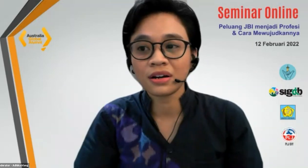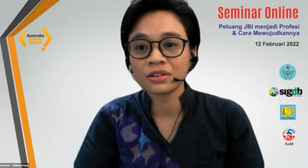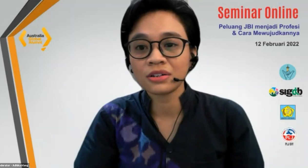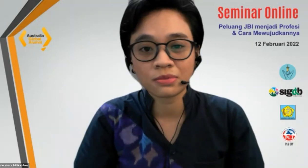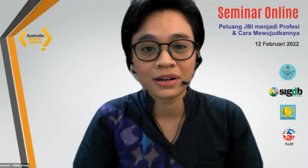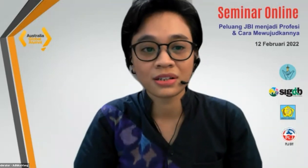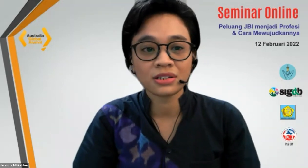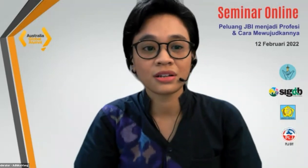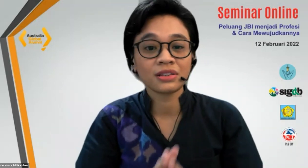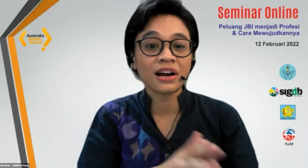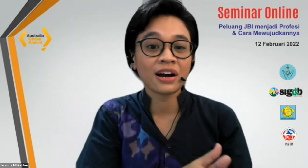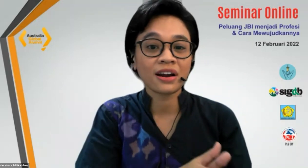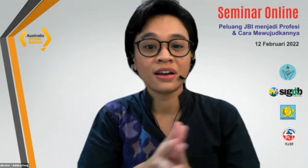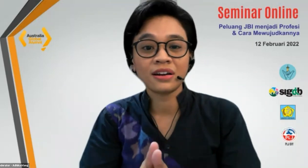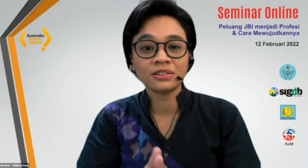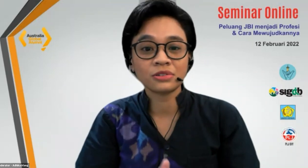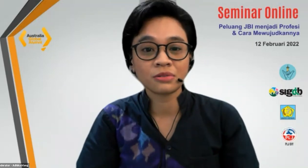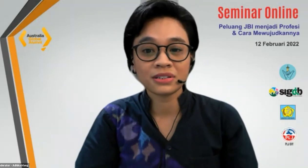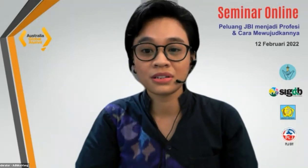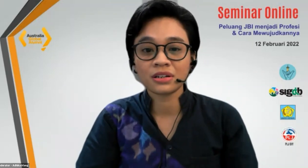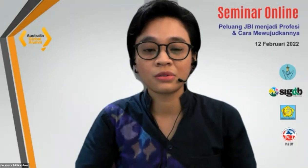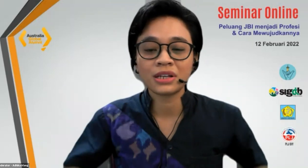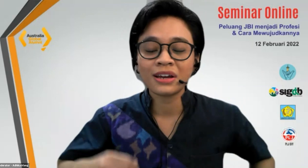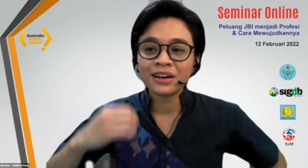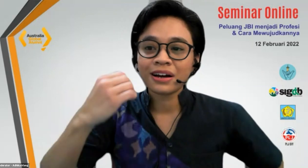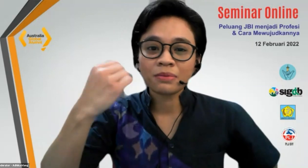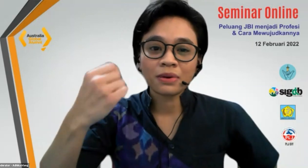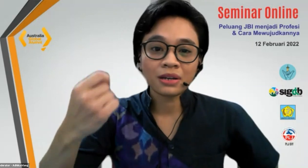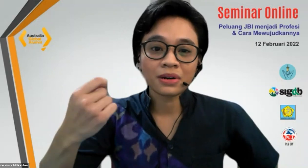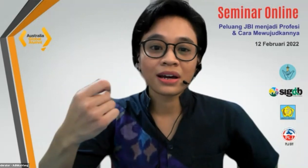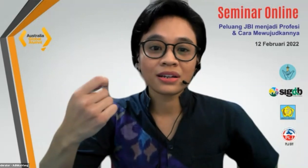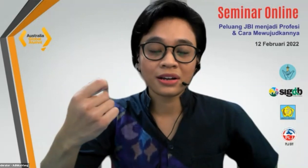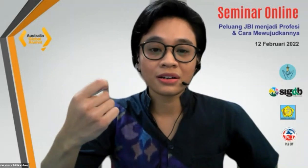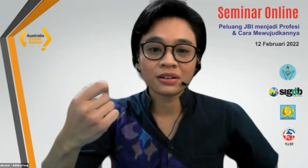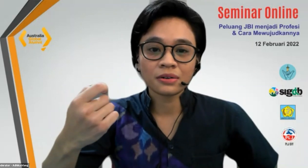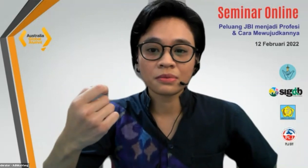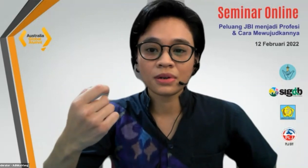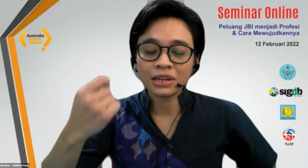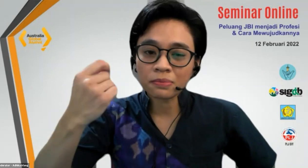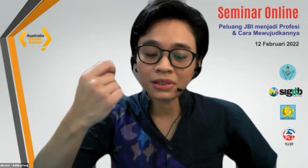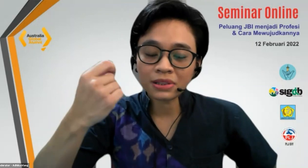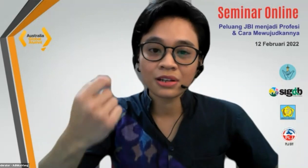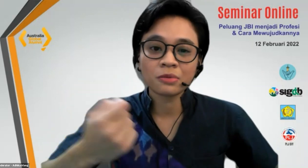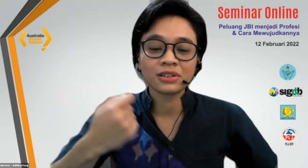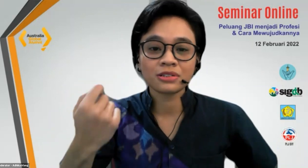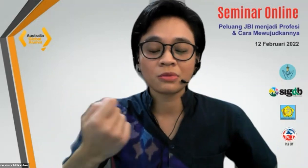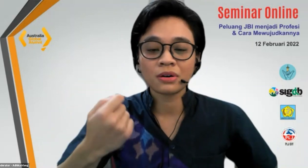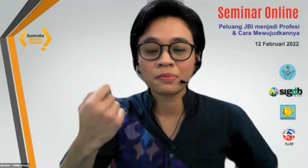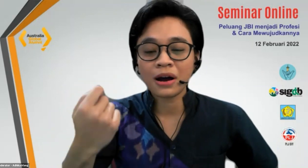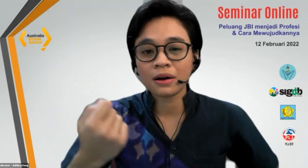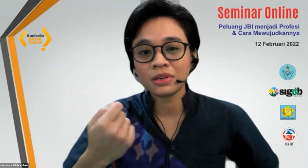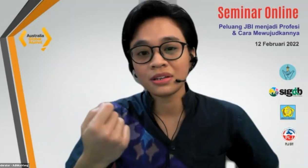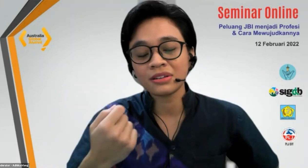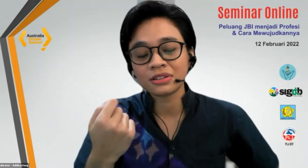itu ada juru bahasa isyarat dengar dan juru bahasa isyarat tuli karena memang ini menarik ya Ini penting sekali buat